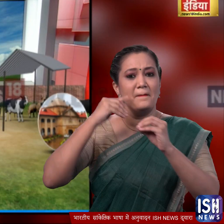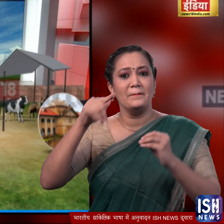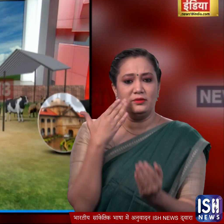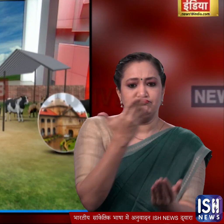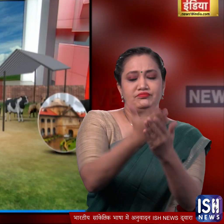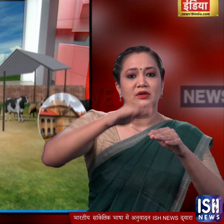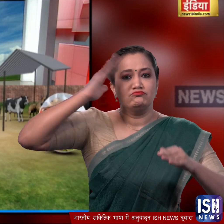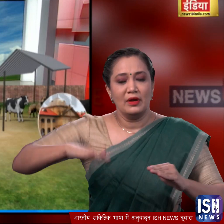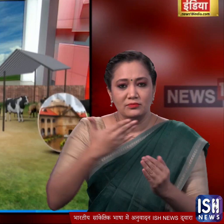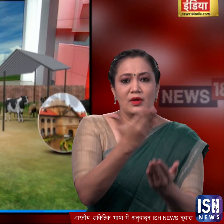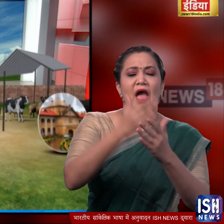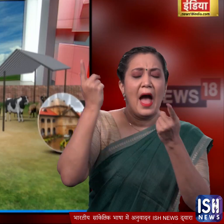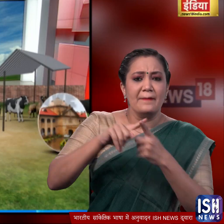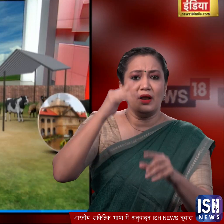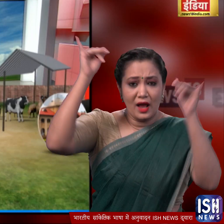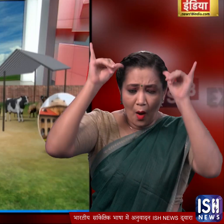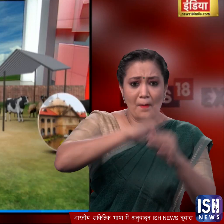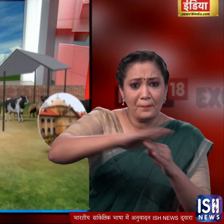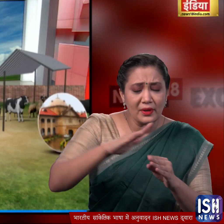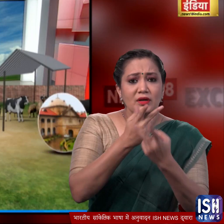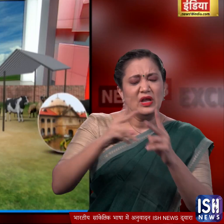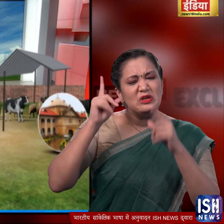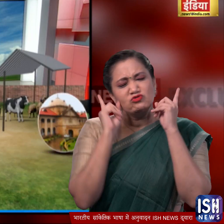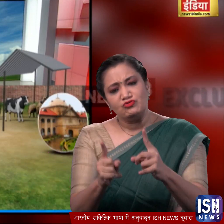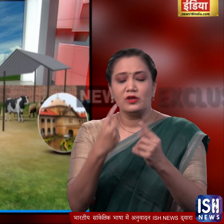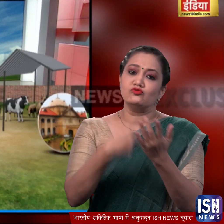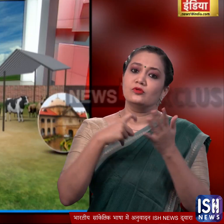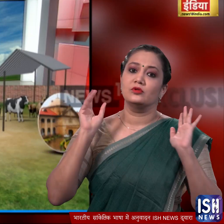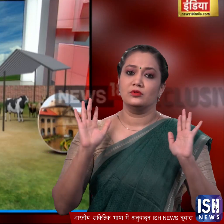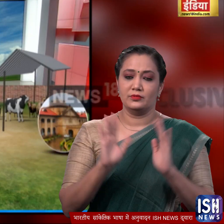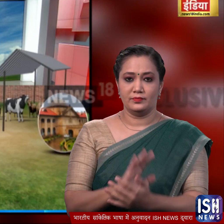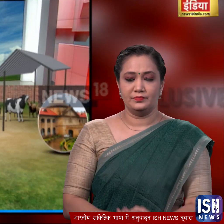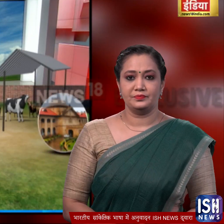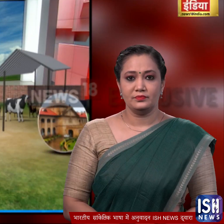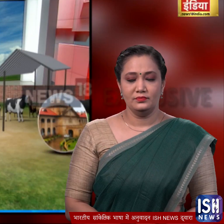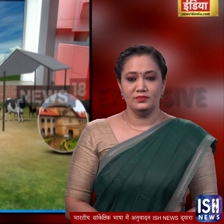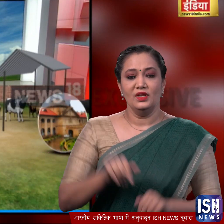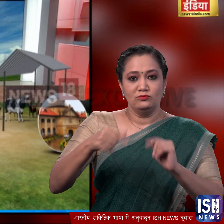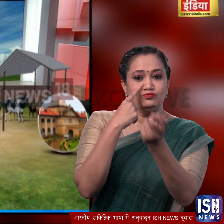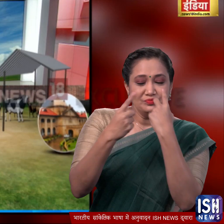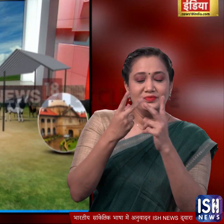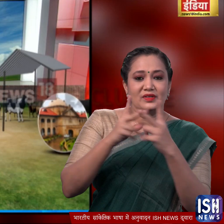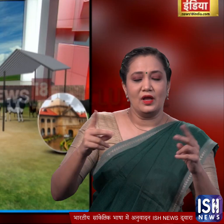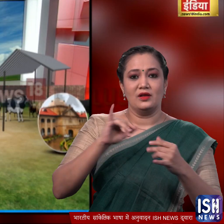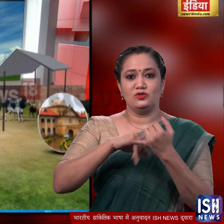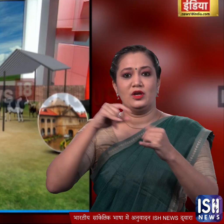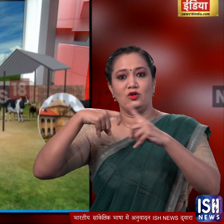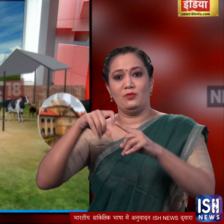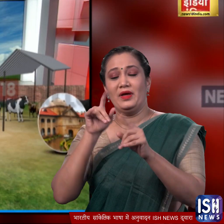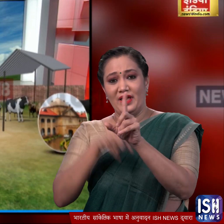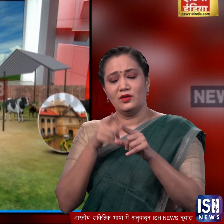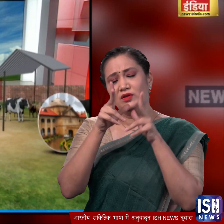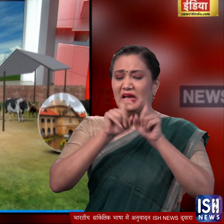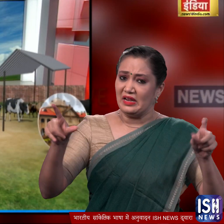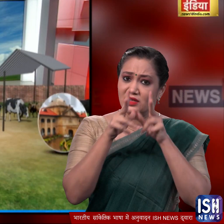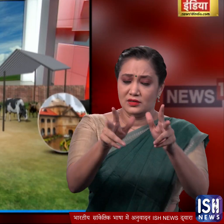गाय को नुकसान पहुंचाने वाले को सजा देने के लिए सख्त कानून बनाना चाहिए। मामले की सुनवाई करते हुए जज शेखर कुमार यादव ने दो